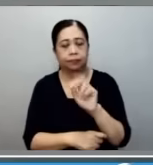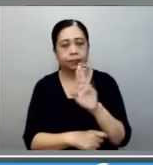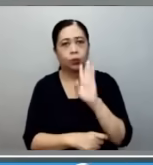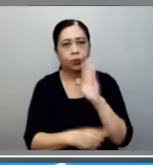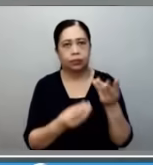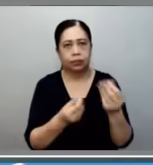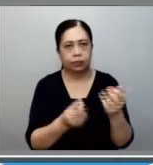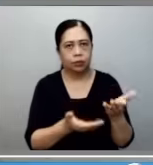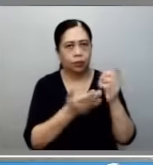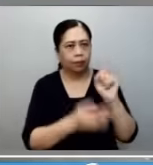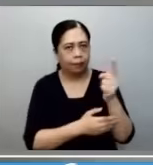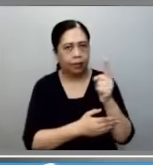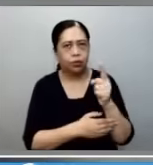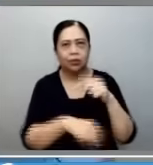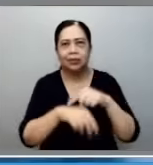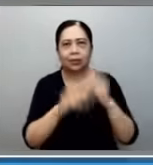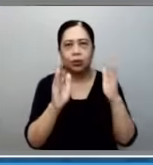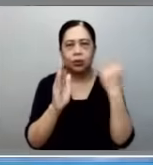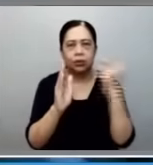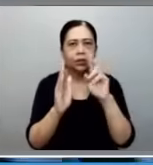petisyon na pisong rush hour rate.